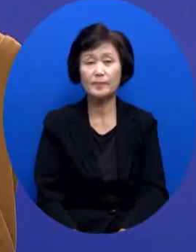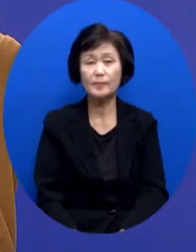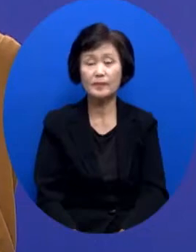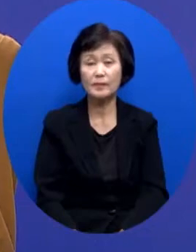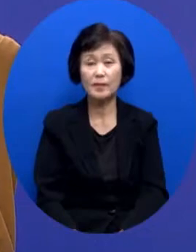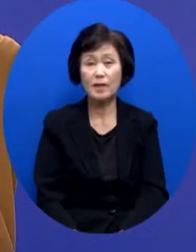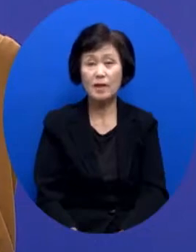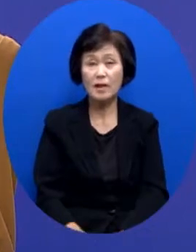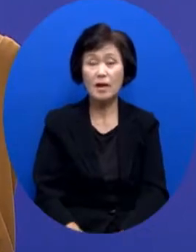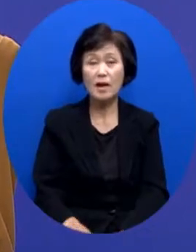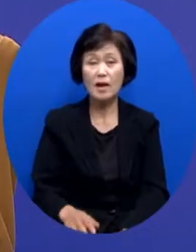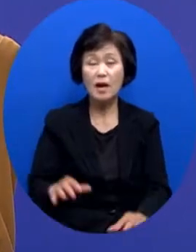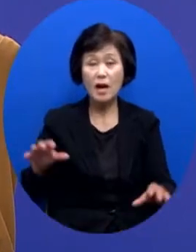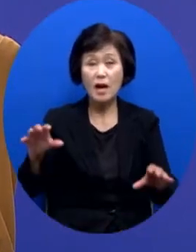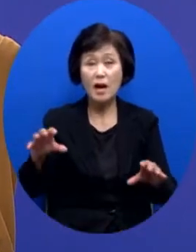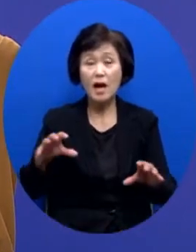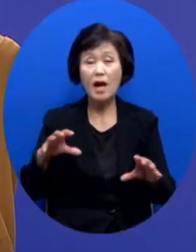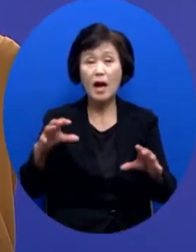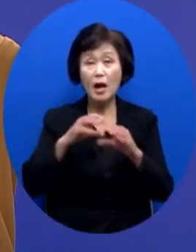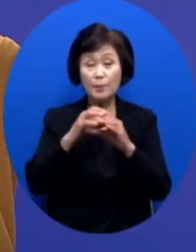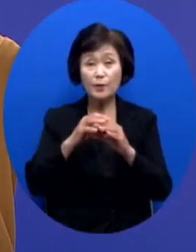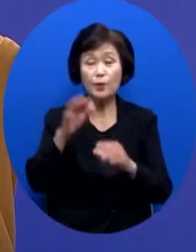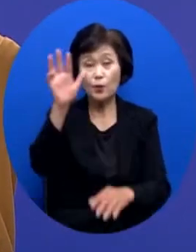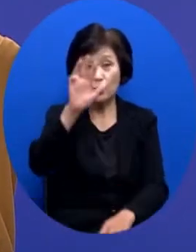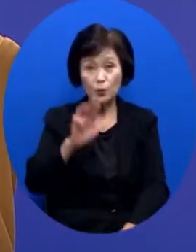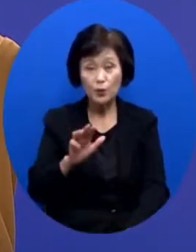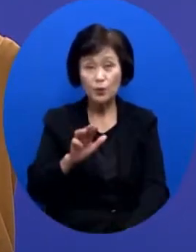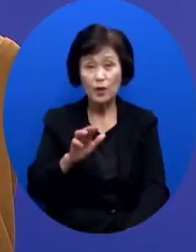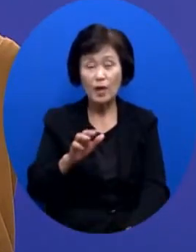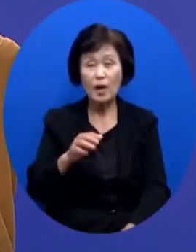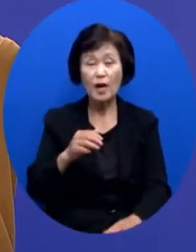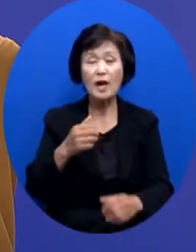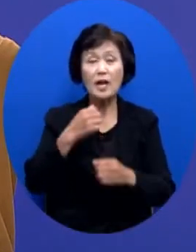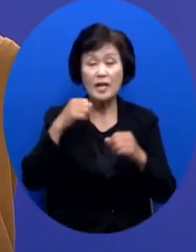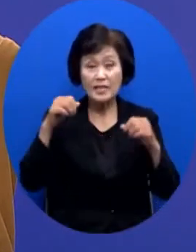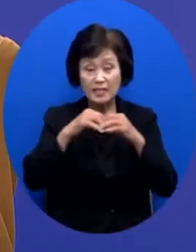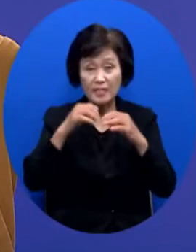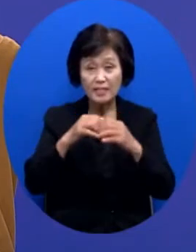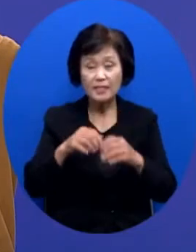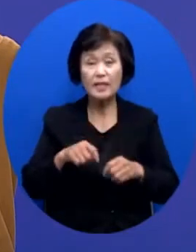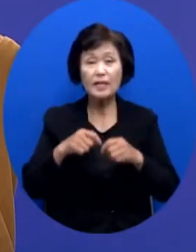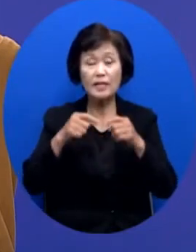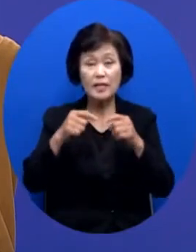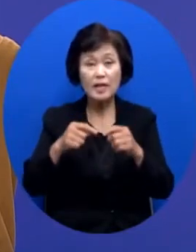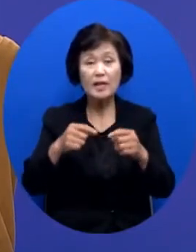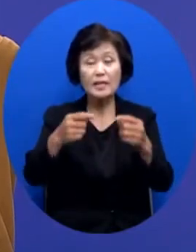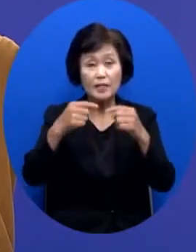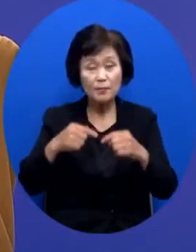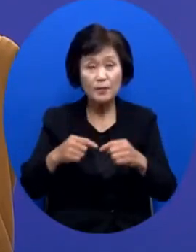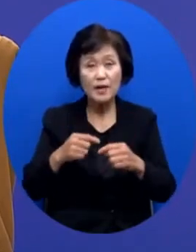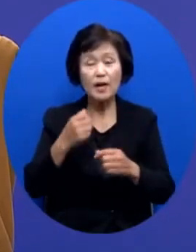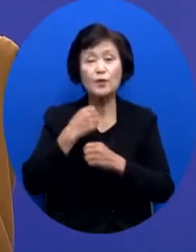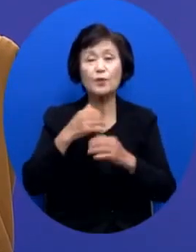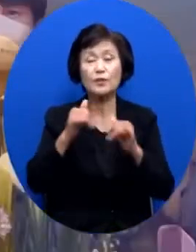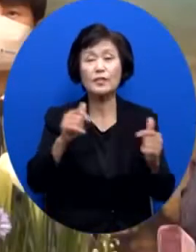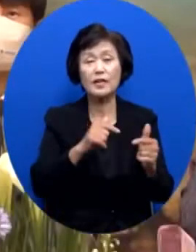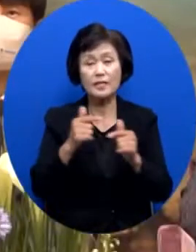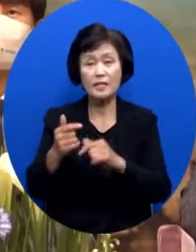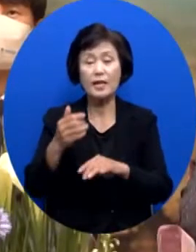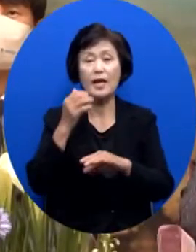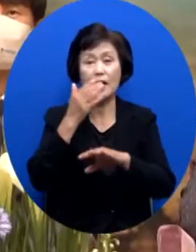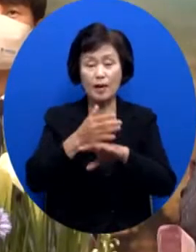대한예수교장로회 합동 총회가 참전 용사 보온의 힘써 원 세대 인규 베이 의 감사패를 증정했다 씁니다